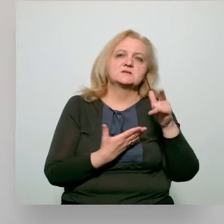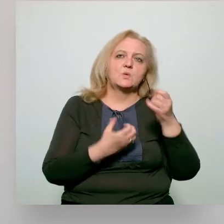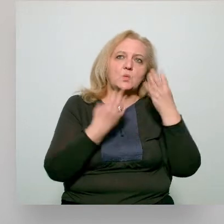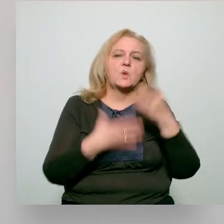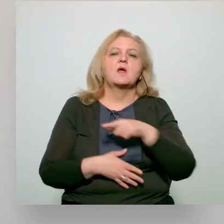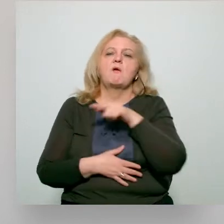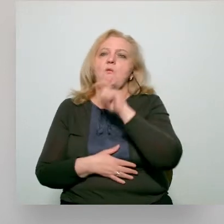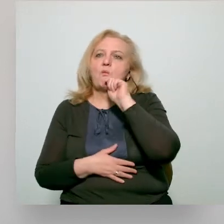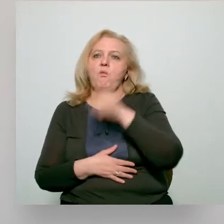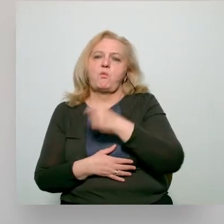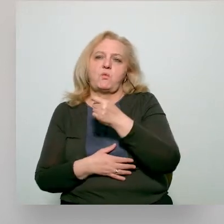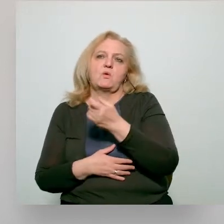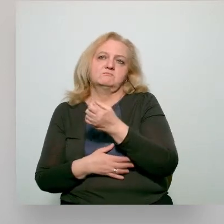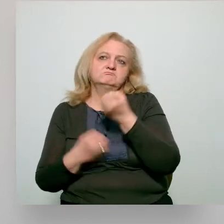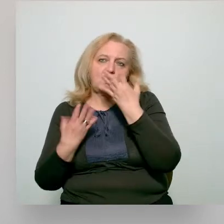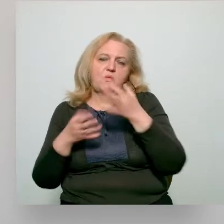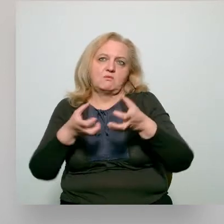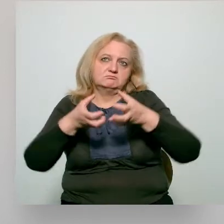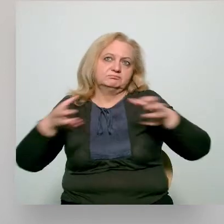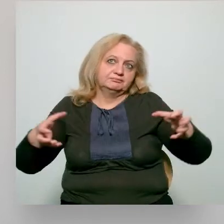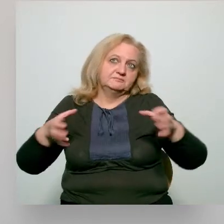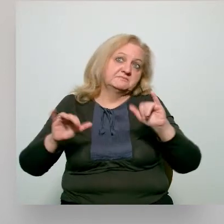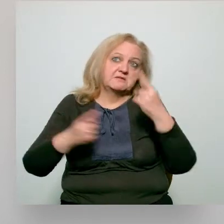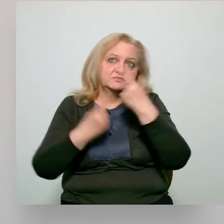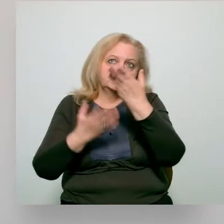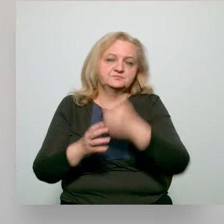i Ukraińców od Rosji?